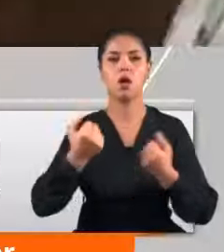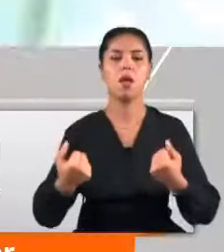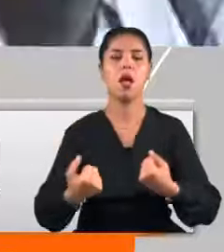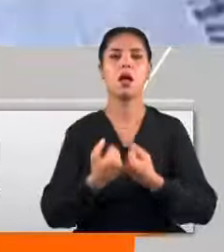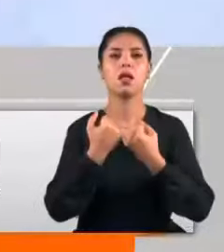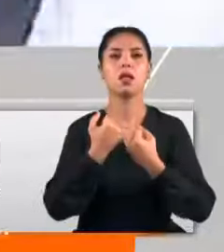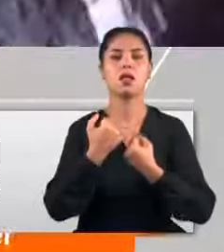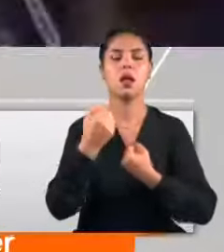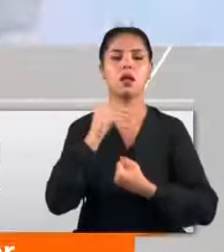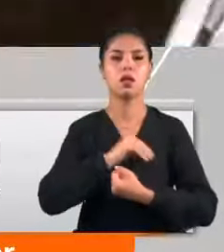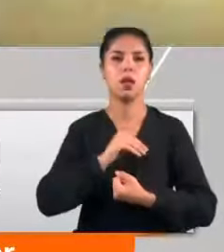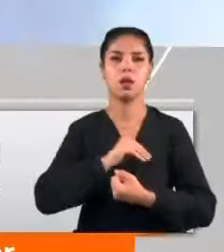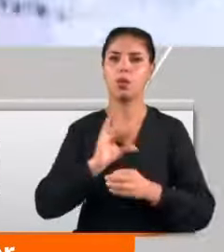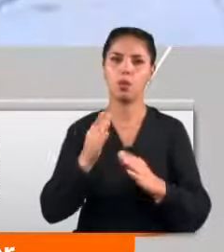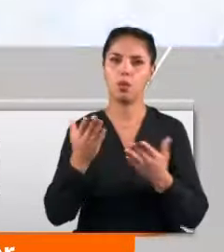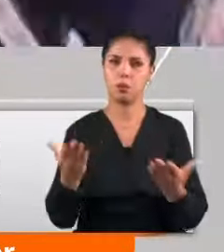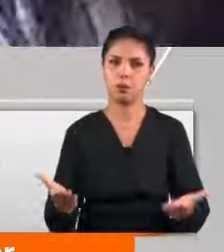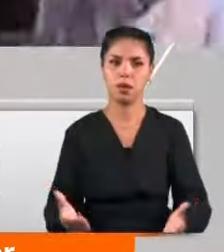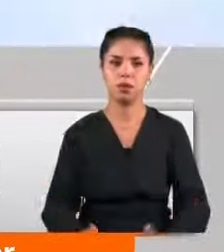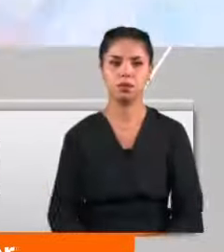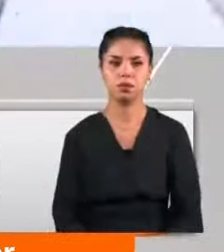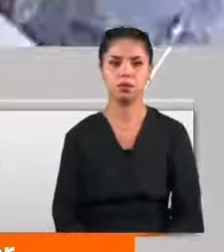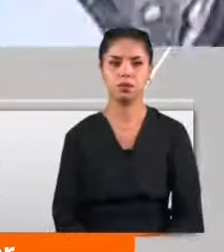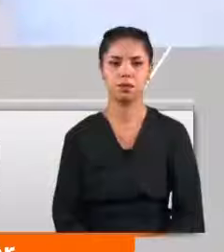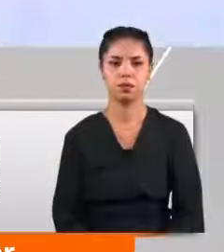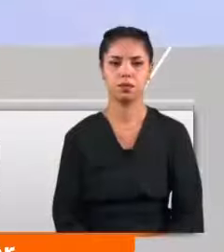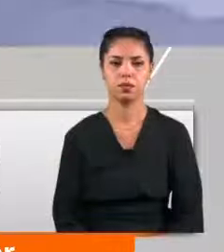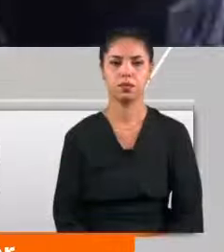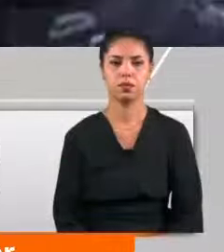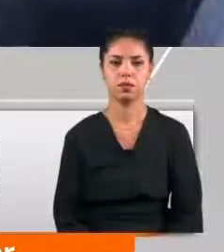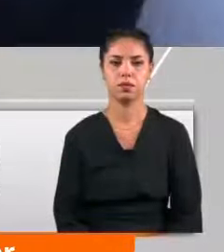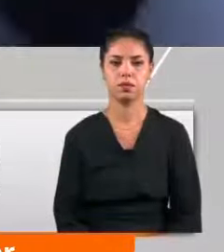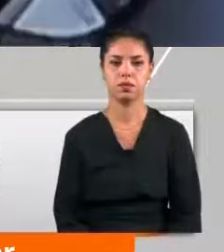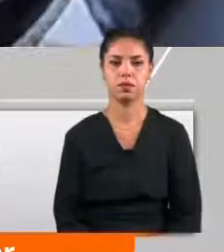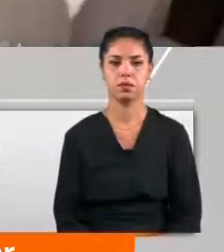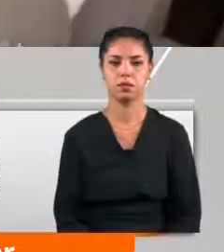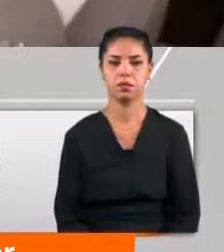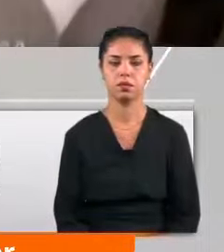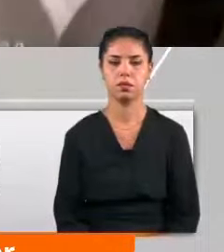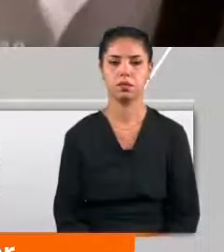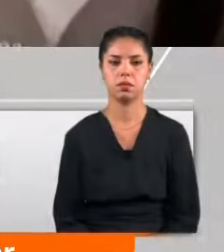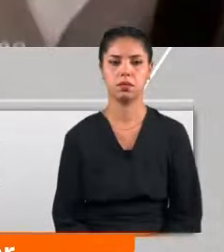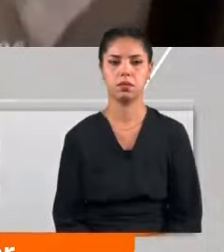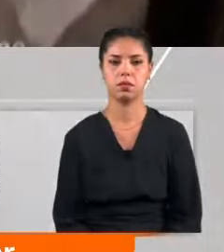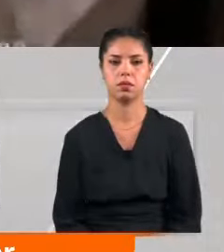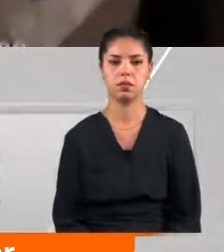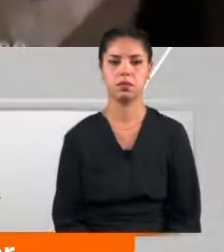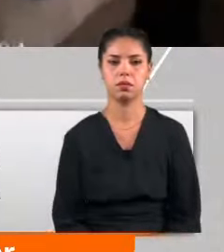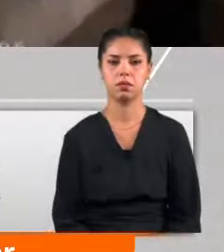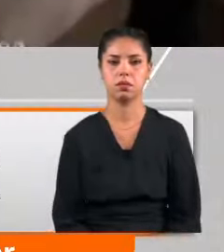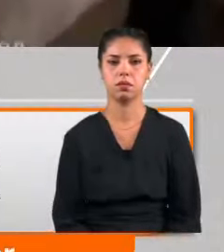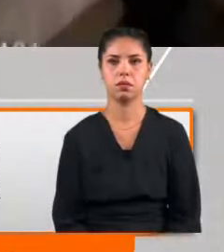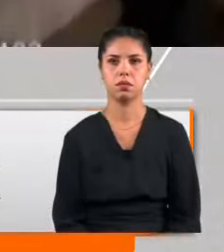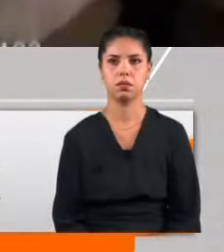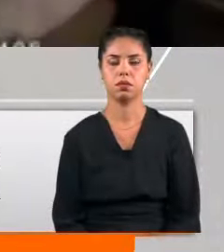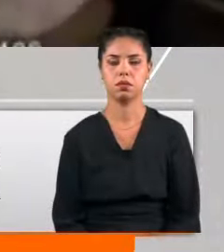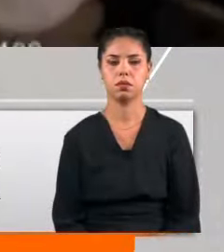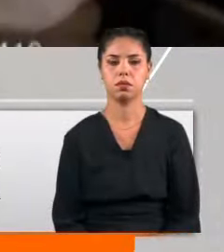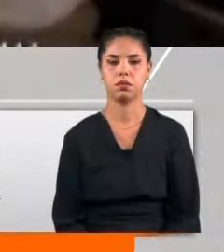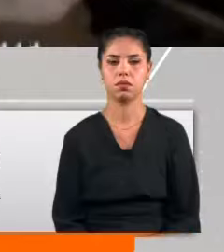numarasından aracın airbag kontrollerini yapabiliyoruz Yani bu araç gerçekten kazadan mı dolayı airbag değişmiş yoksa servis talebi üzerine mi